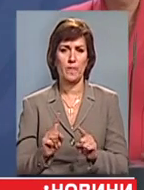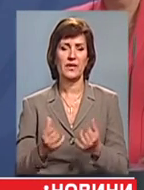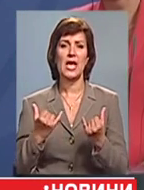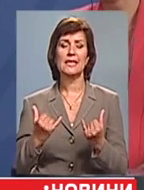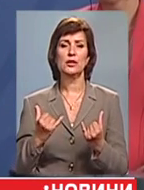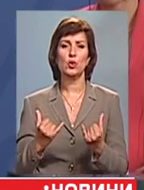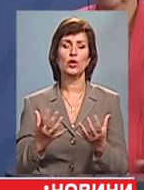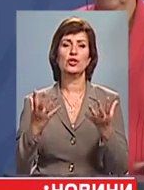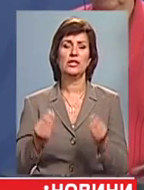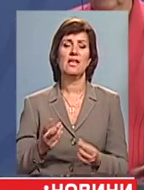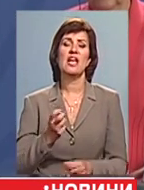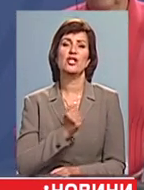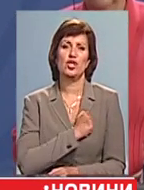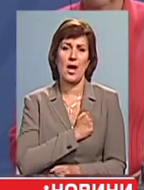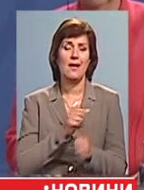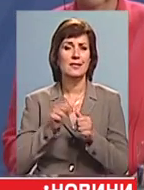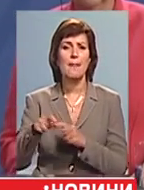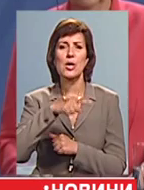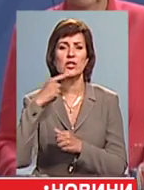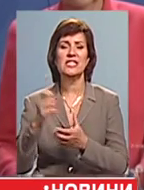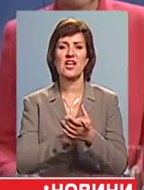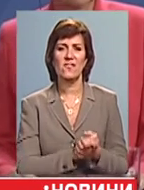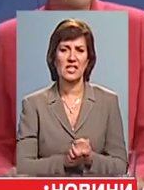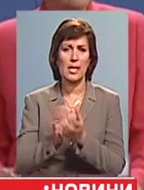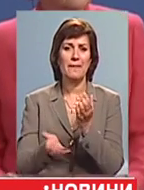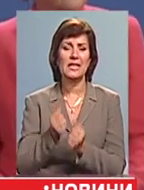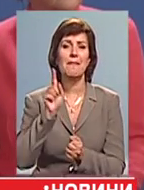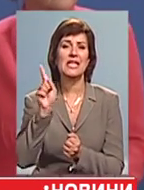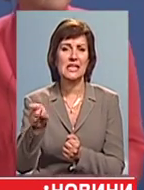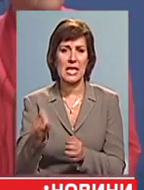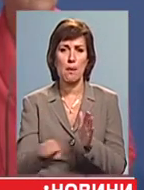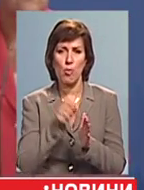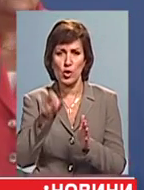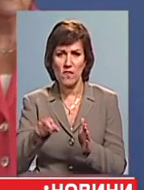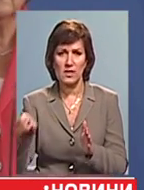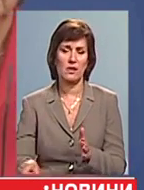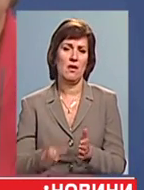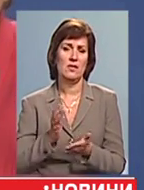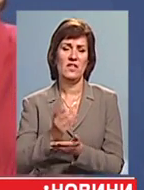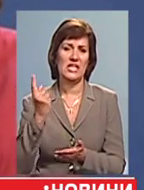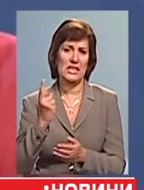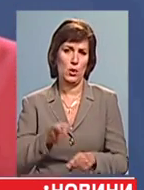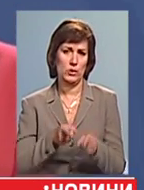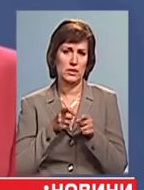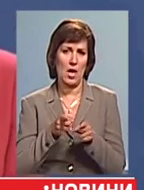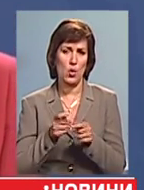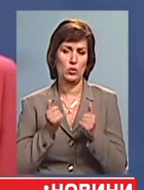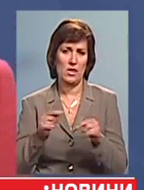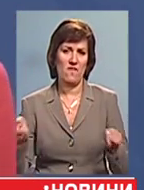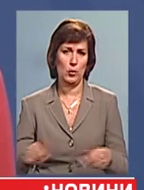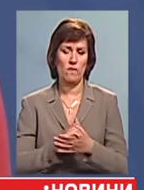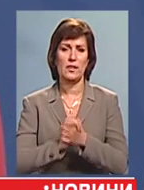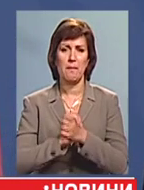на сьогоднішній день, на жаль, саме Російська Федерація і підтримані нею бойовики ставлять єдину загрозу для